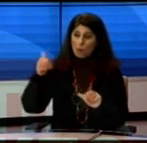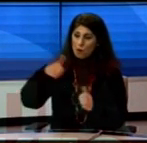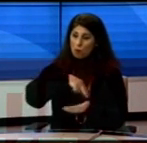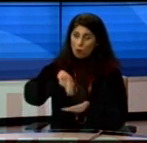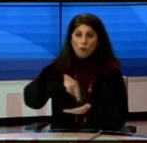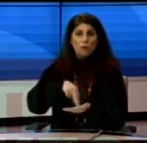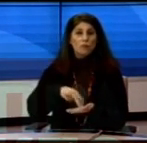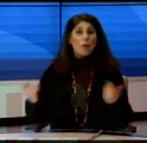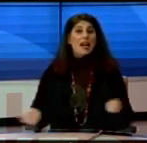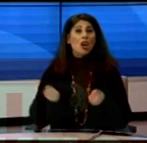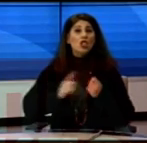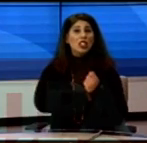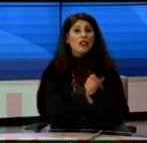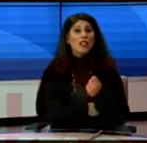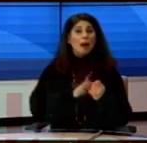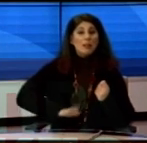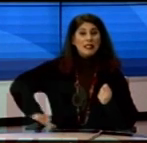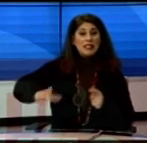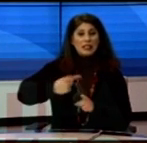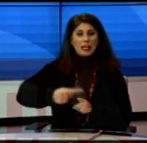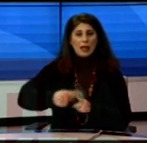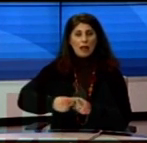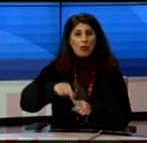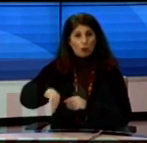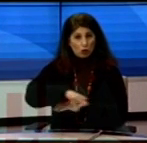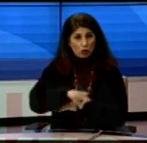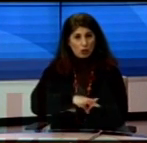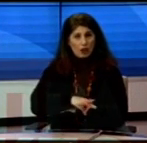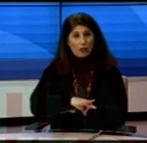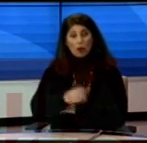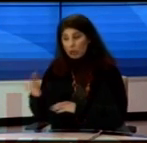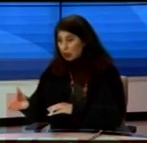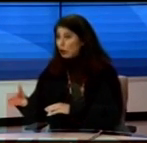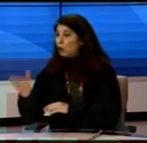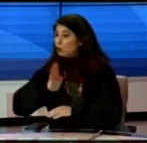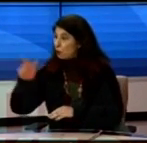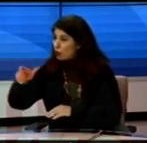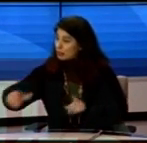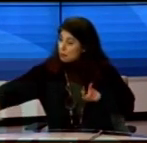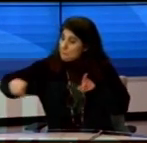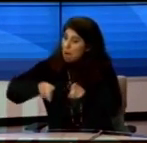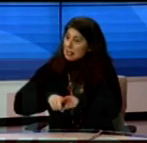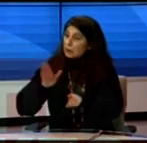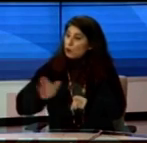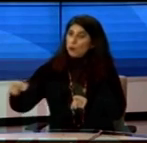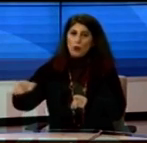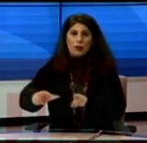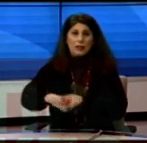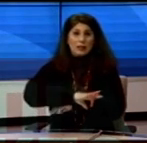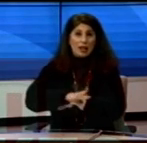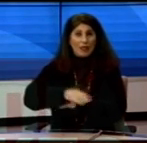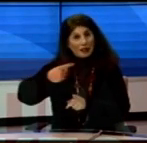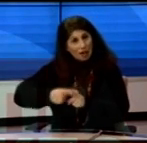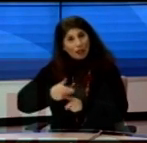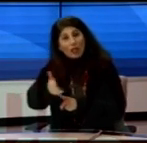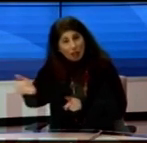αυτού του τόπου. Ένα σχέδιο για τους πολίτες, αλλά με τους πολίτες. Ένα σχέδιο για την Ελλάδα και για τους